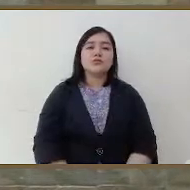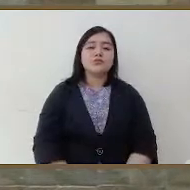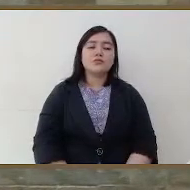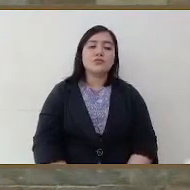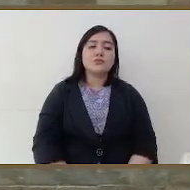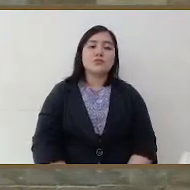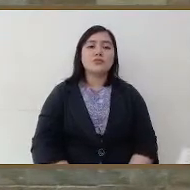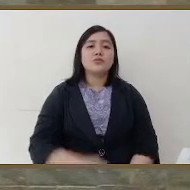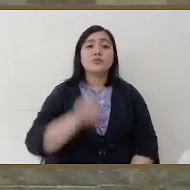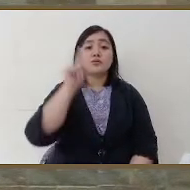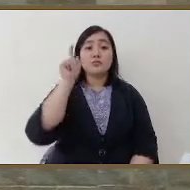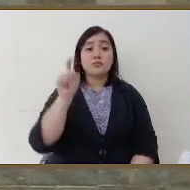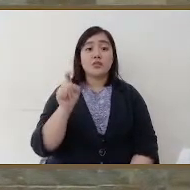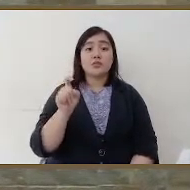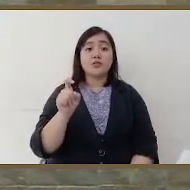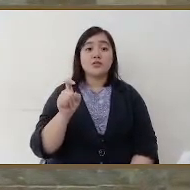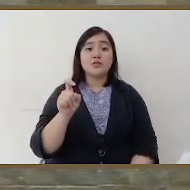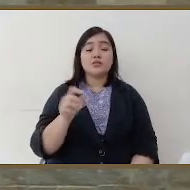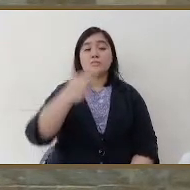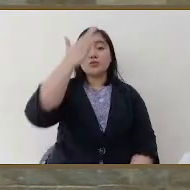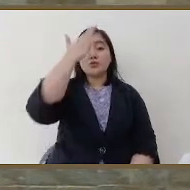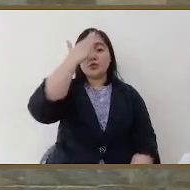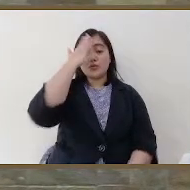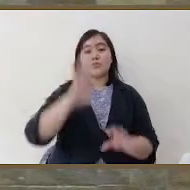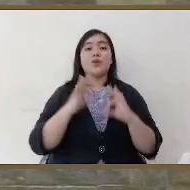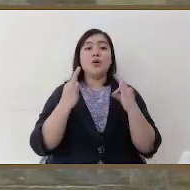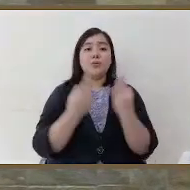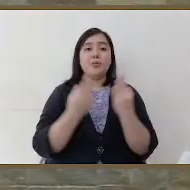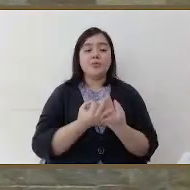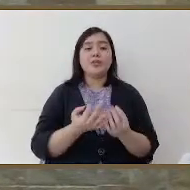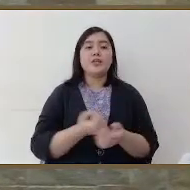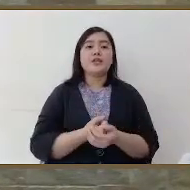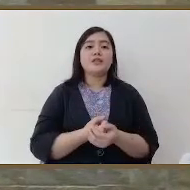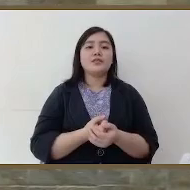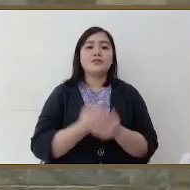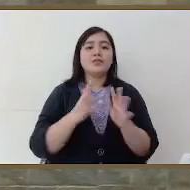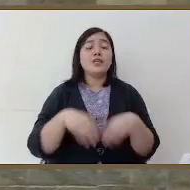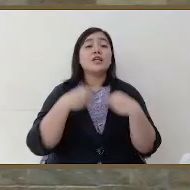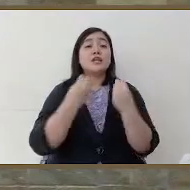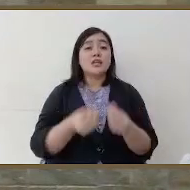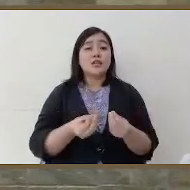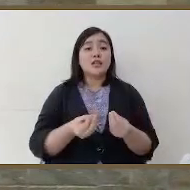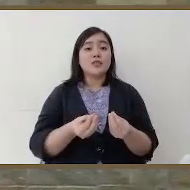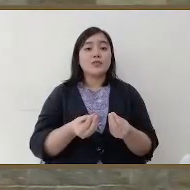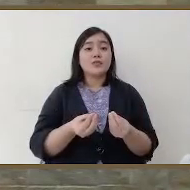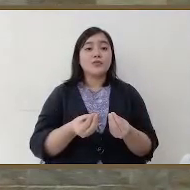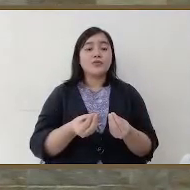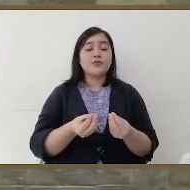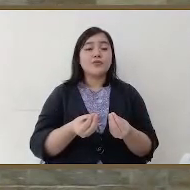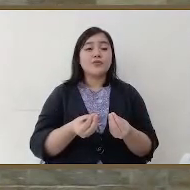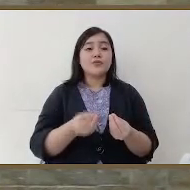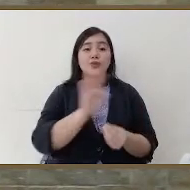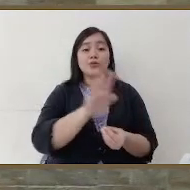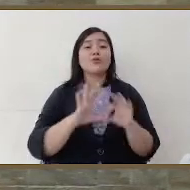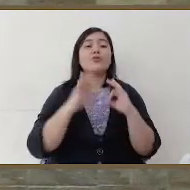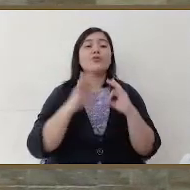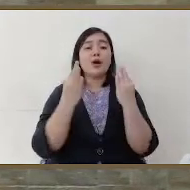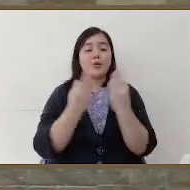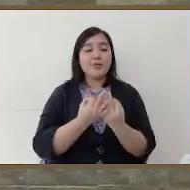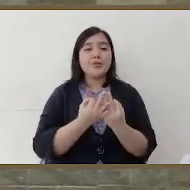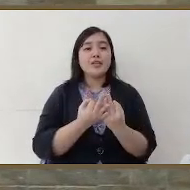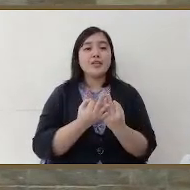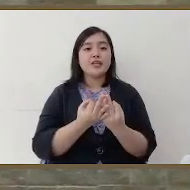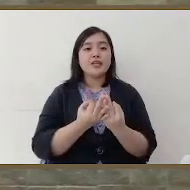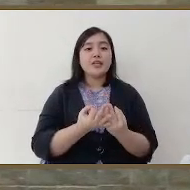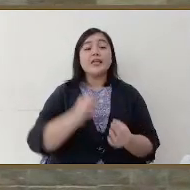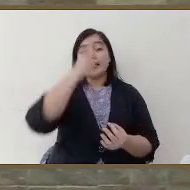Kinakailangan makilala ng pamilya po natin, bigyan natin ng Diyos ang ating pamilya sapat kailangan ng ating mga anak ang magandang training. I mean,